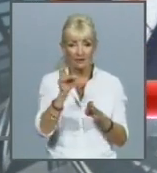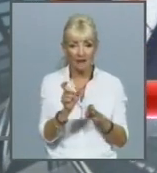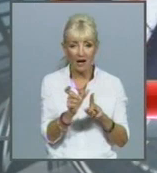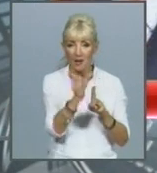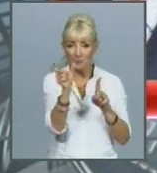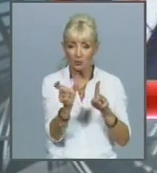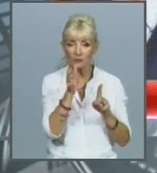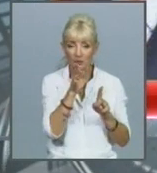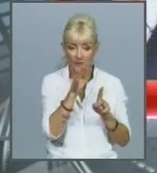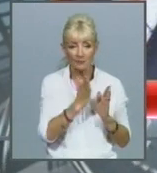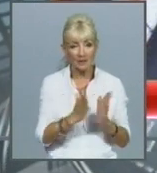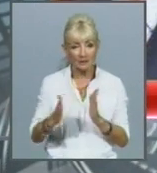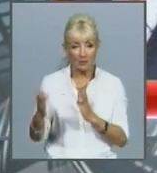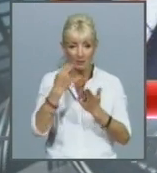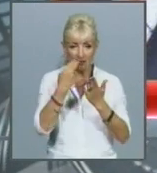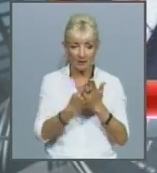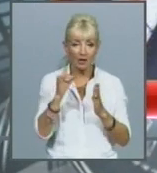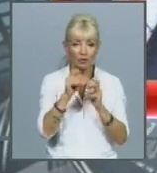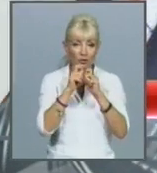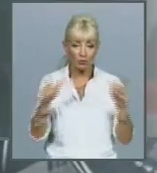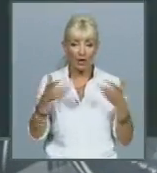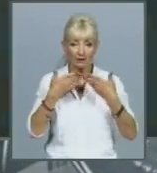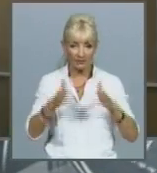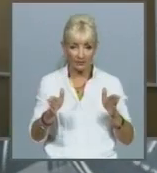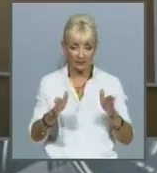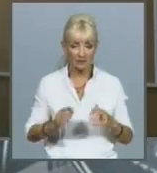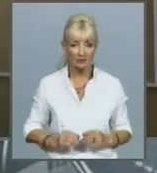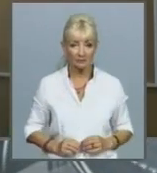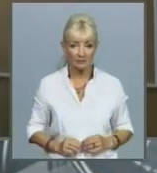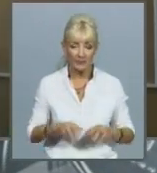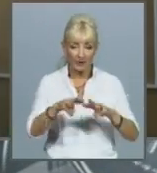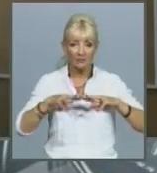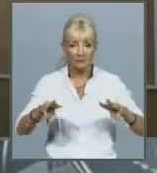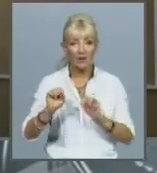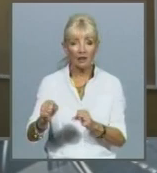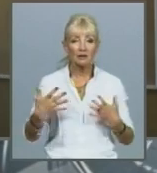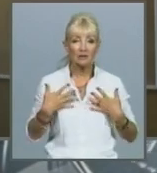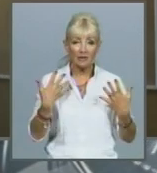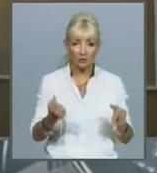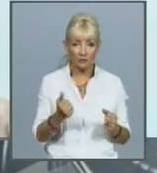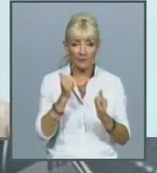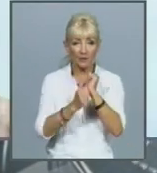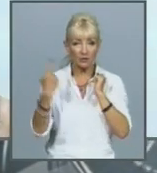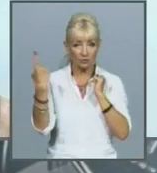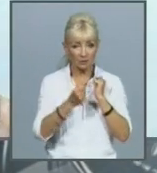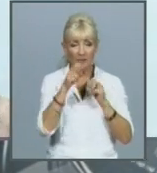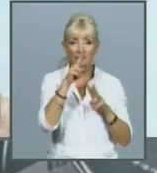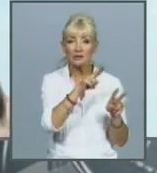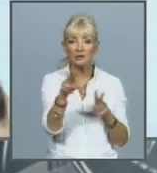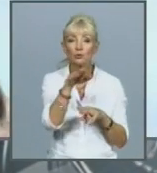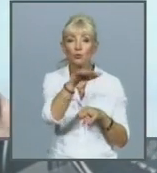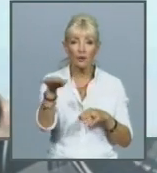часу. Стабілізуються показники і школа відкривається. Міністерство охорони здоров'я щотижня відстежуватиме